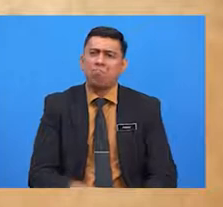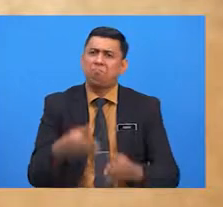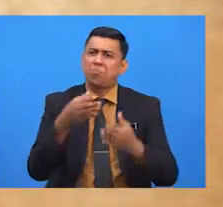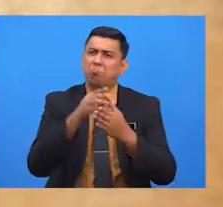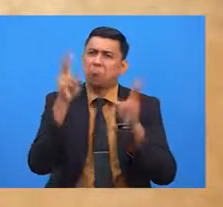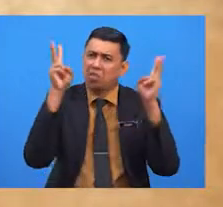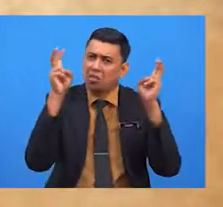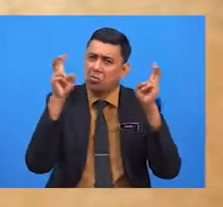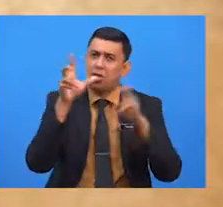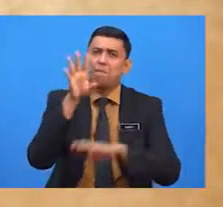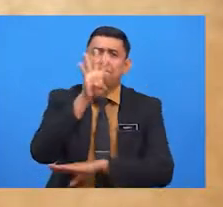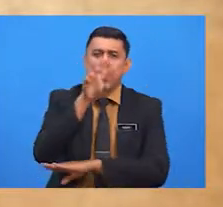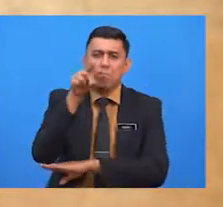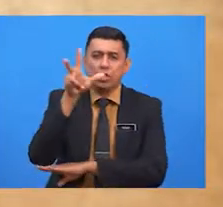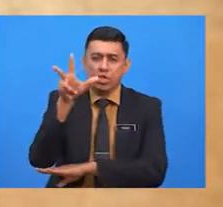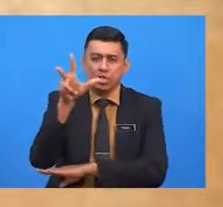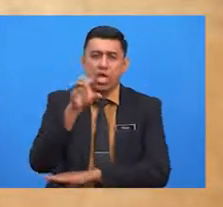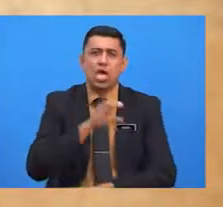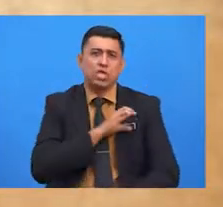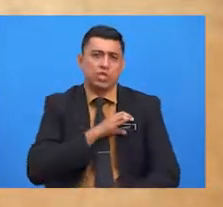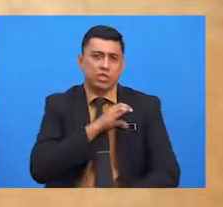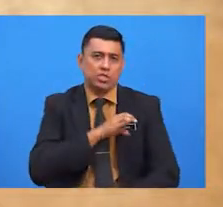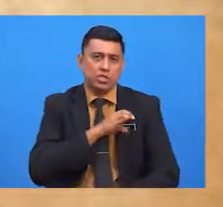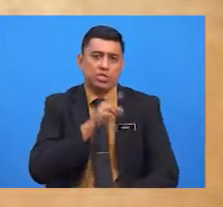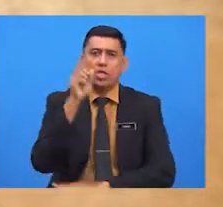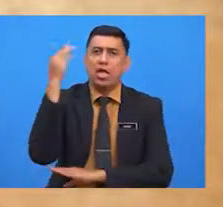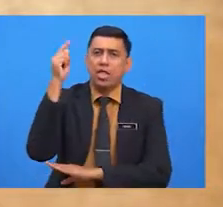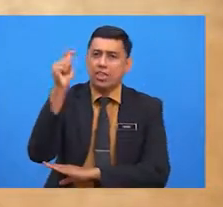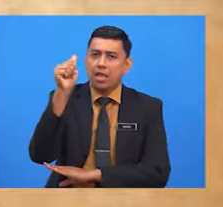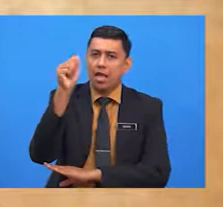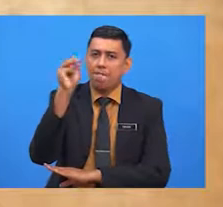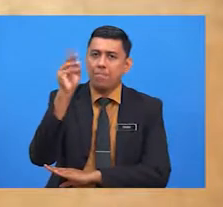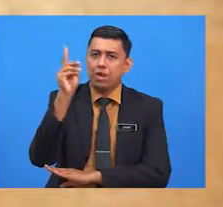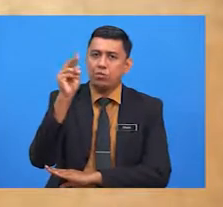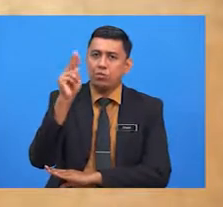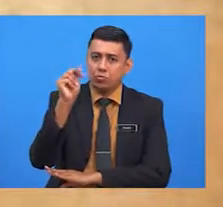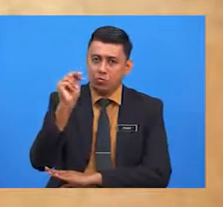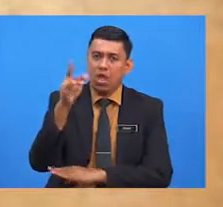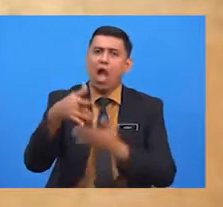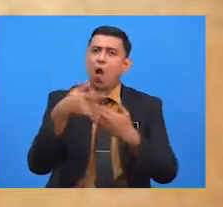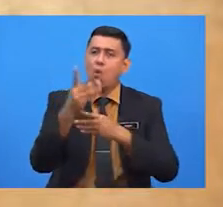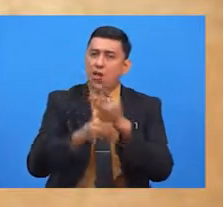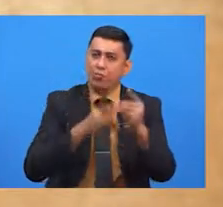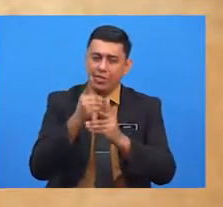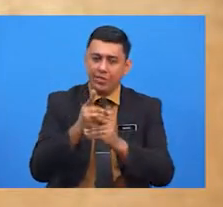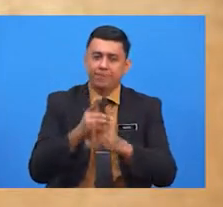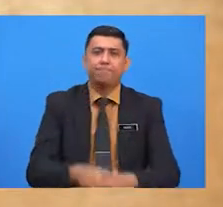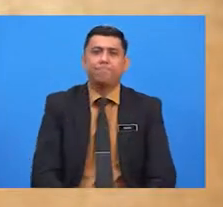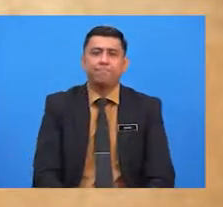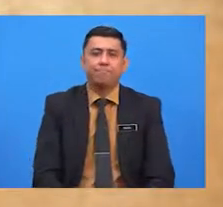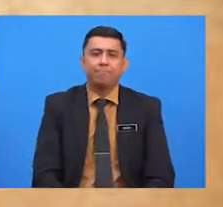4.3 ciri-ciri tamadun awal dunia. Di akhir pembelajaran,